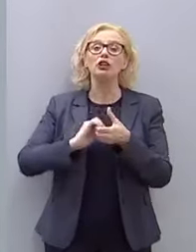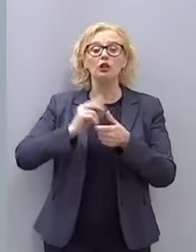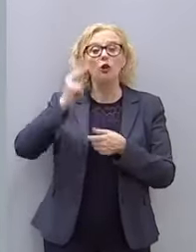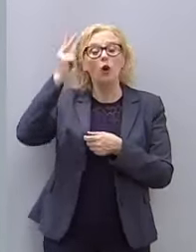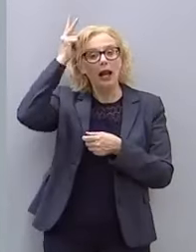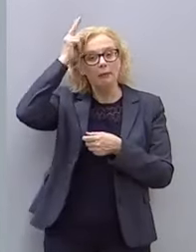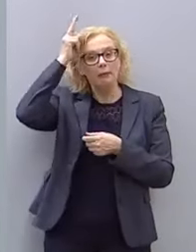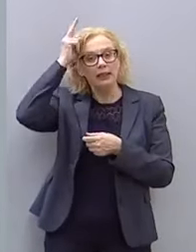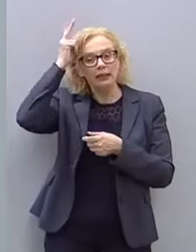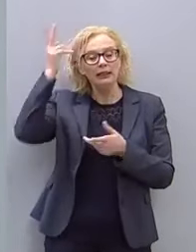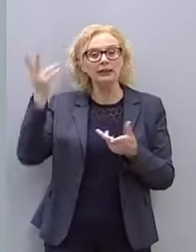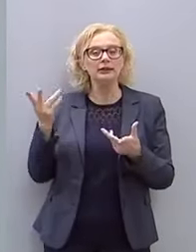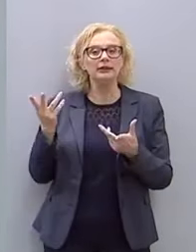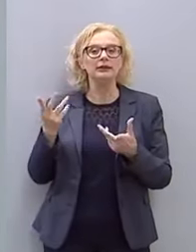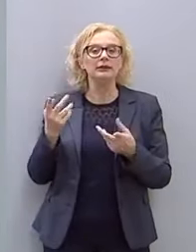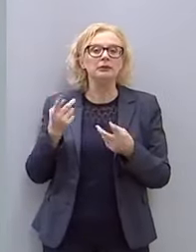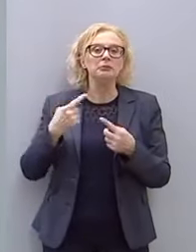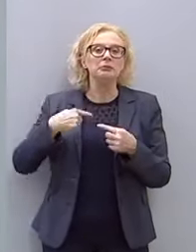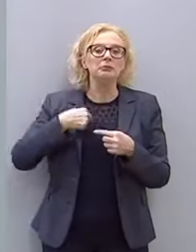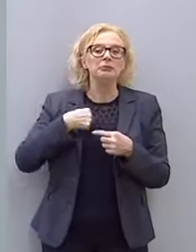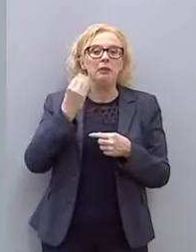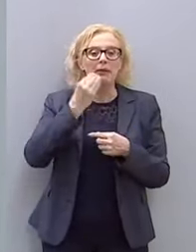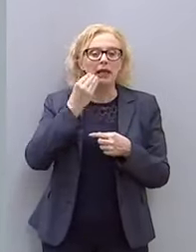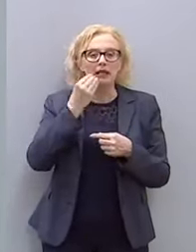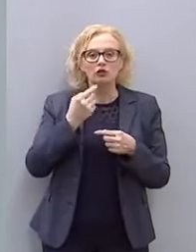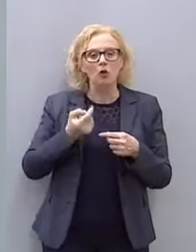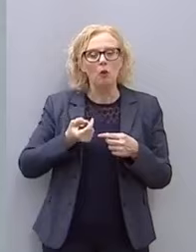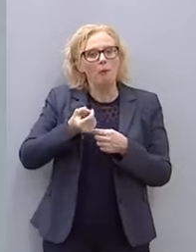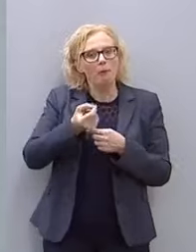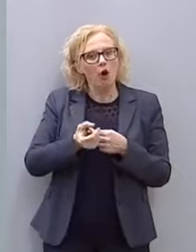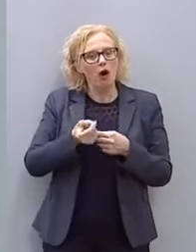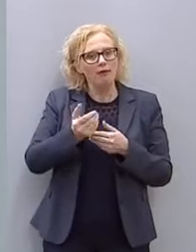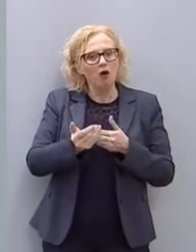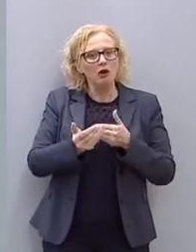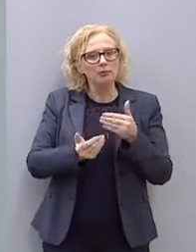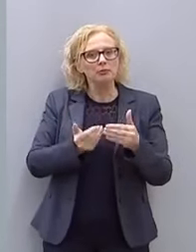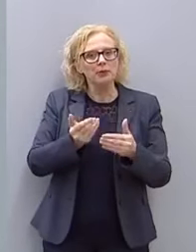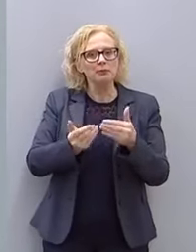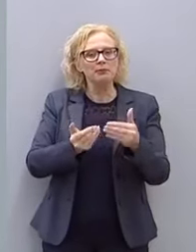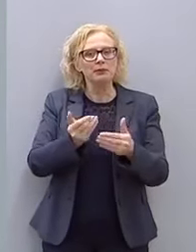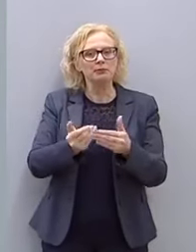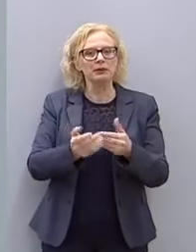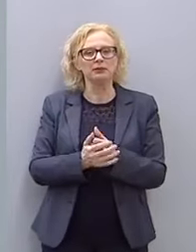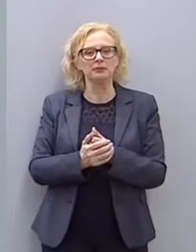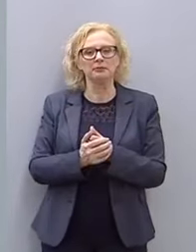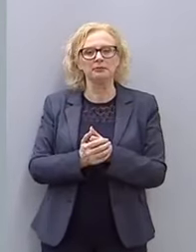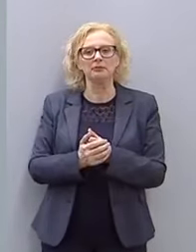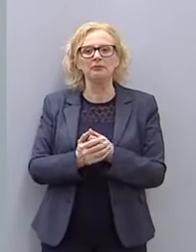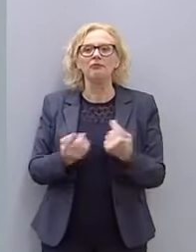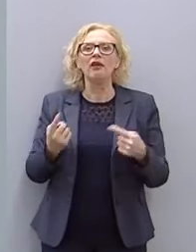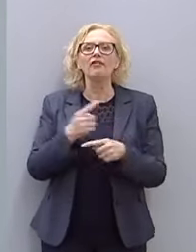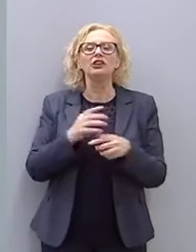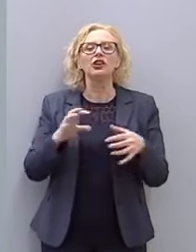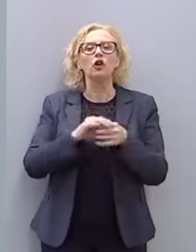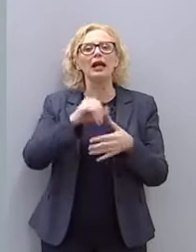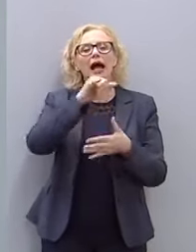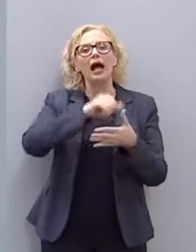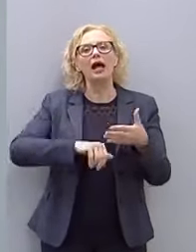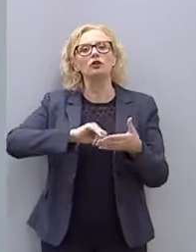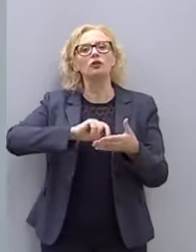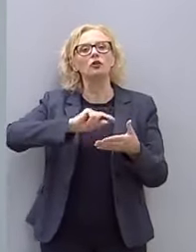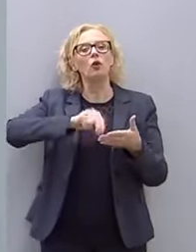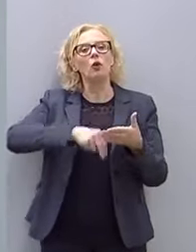andrà diciamo di pari passo con la gradualità che che vogliamo affrontare mentre per l'altro certificazione